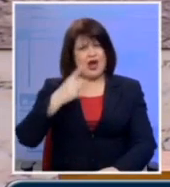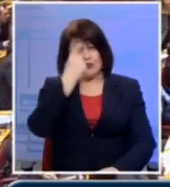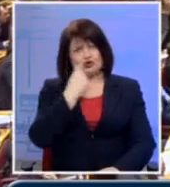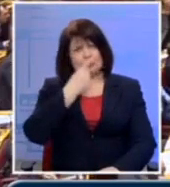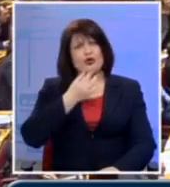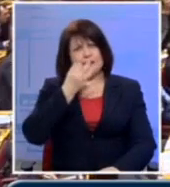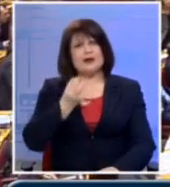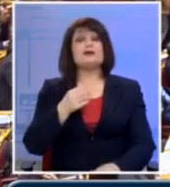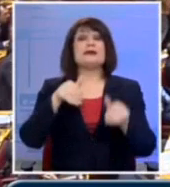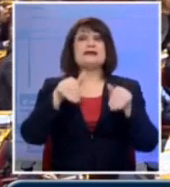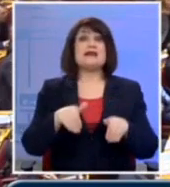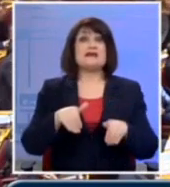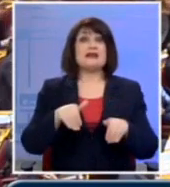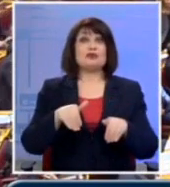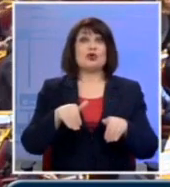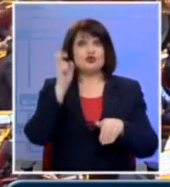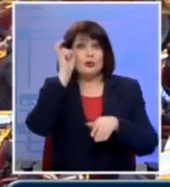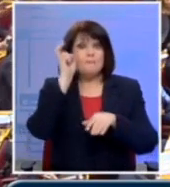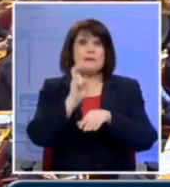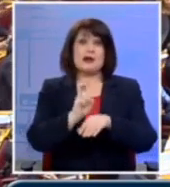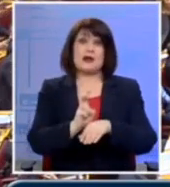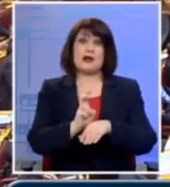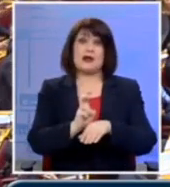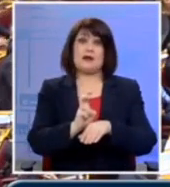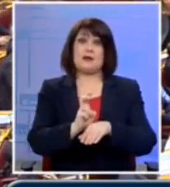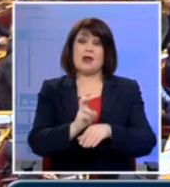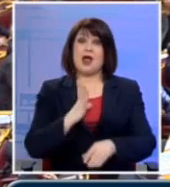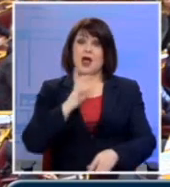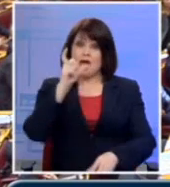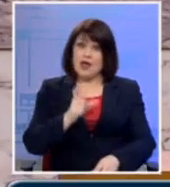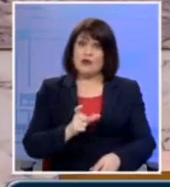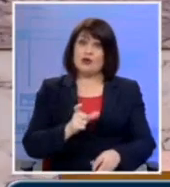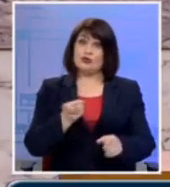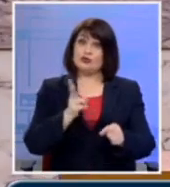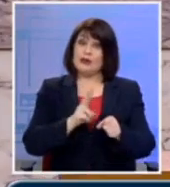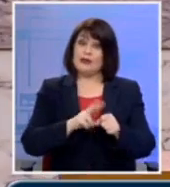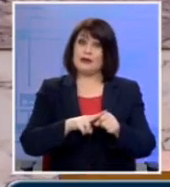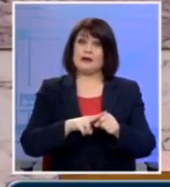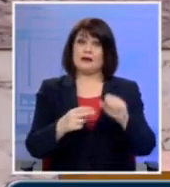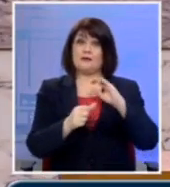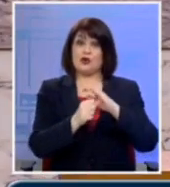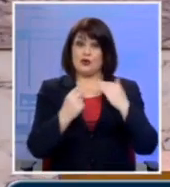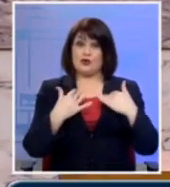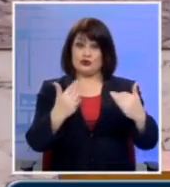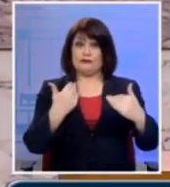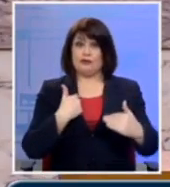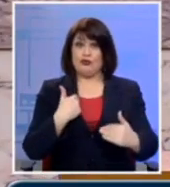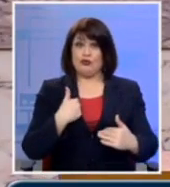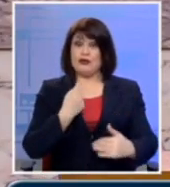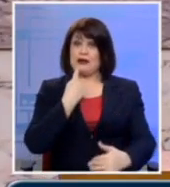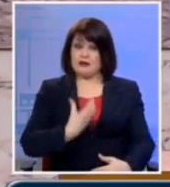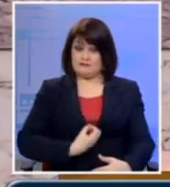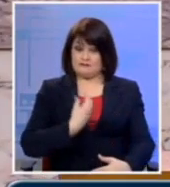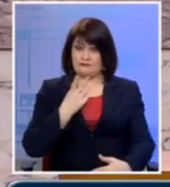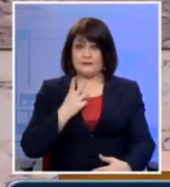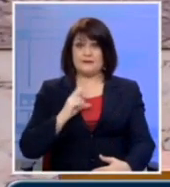Σεβαστείτε τη μνήμη. Σεβαστείτε τη μνήμη ενός ανθρώπου. Ο πρόεδρος της Βουλής διερμηνεύει τα